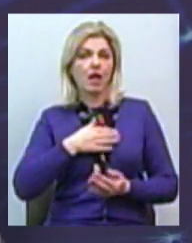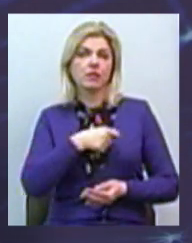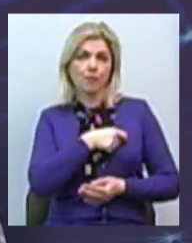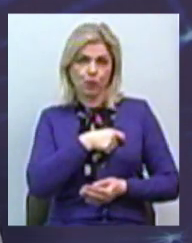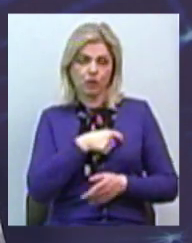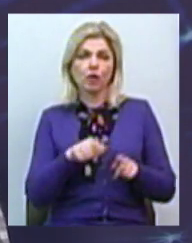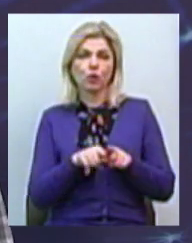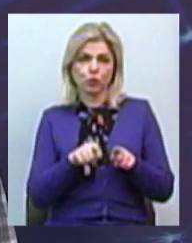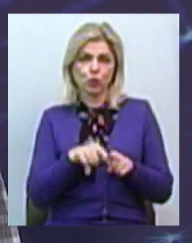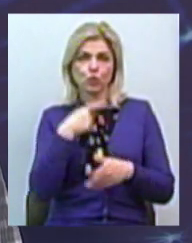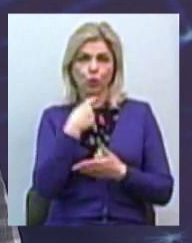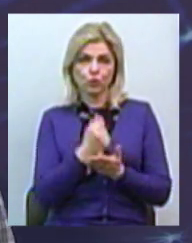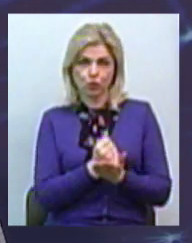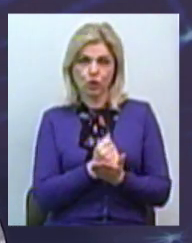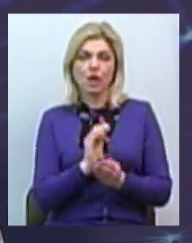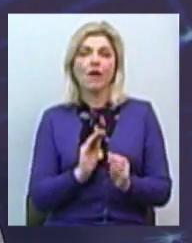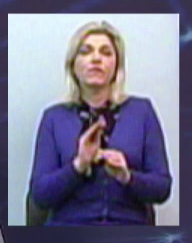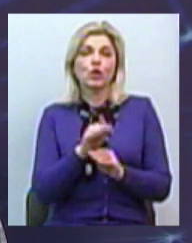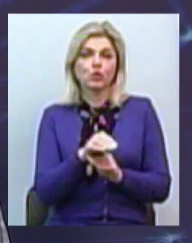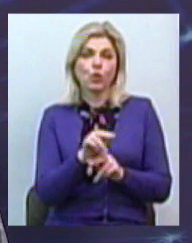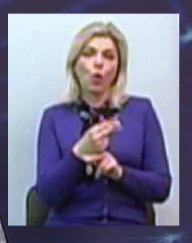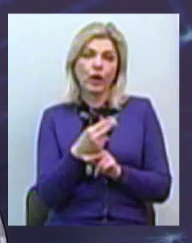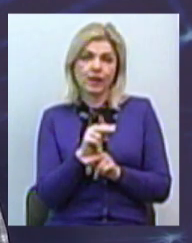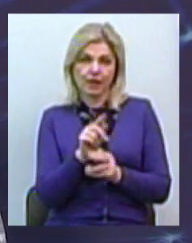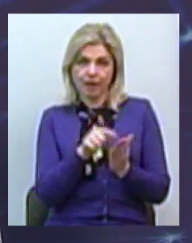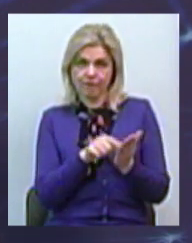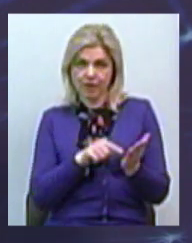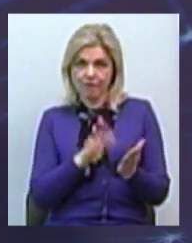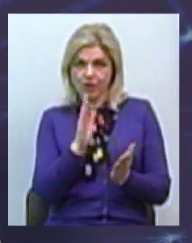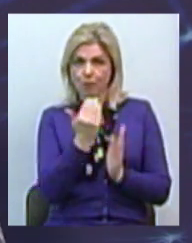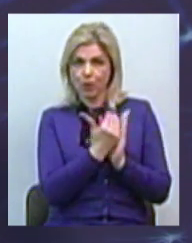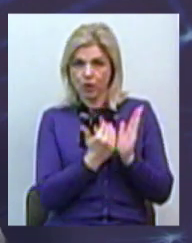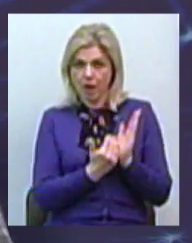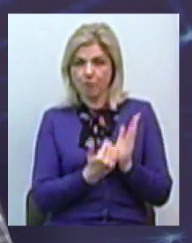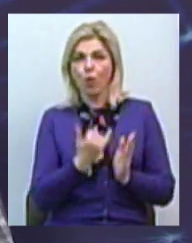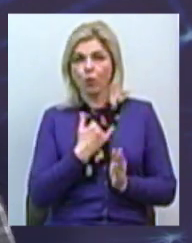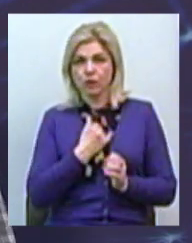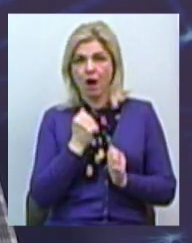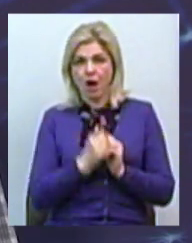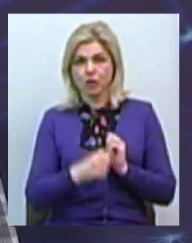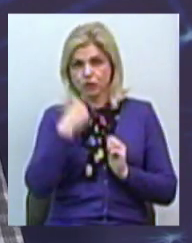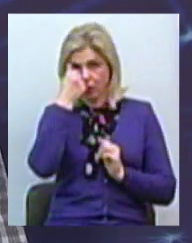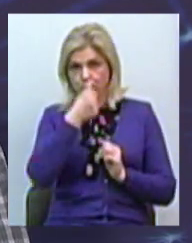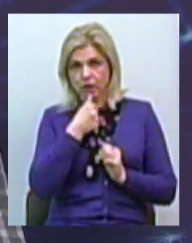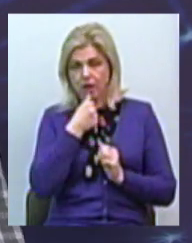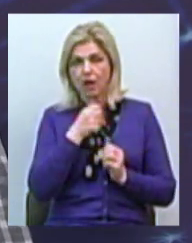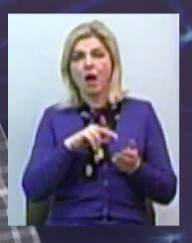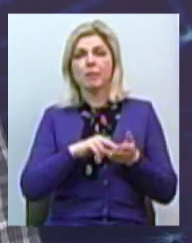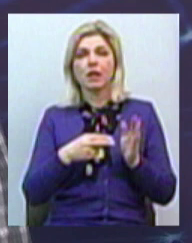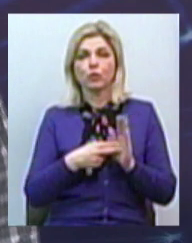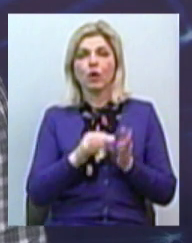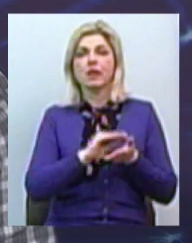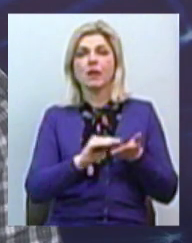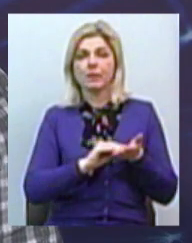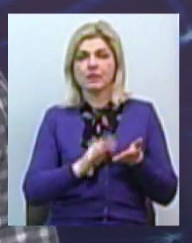узгодять, там може, можливо, внесуть якісь корективи. У нас є на кожен рік, ми плануємо написати